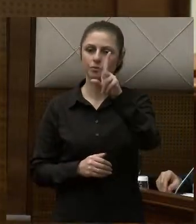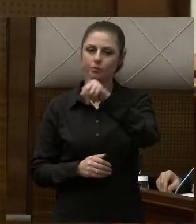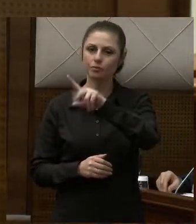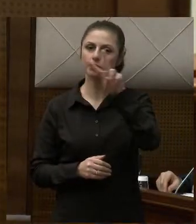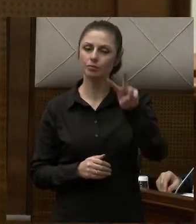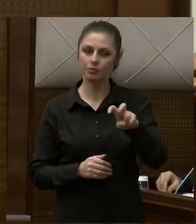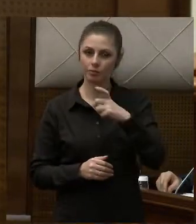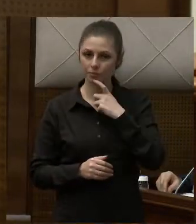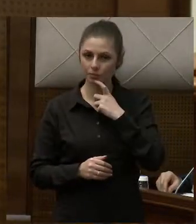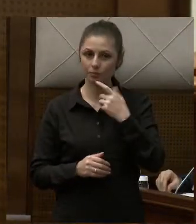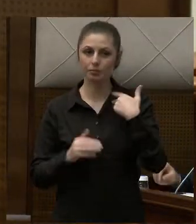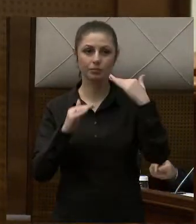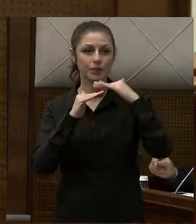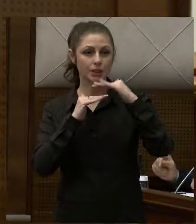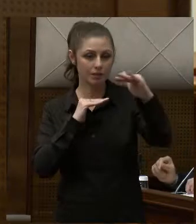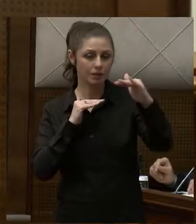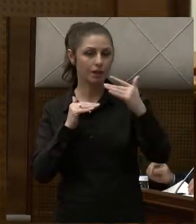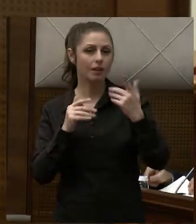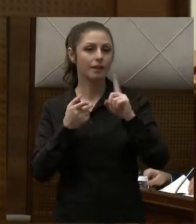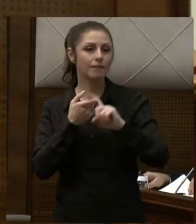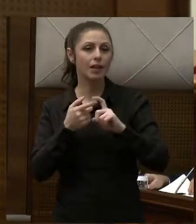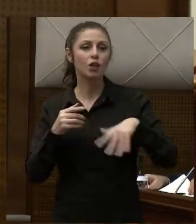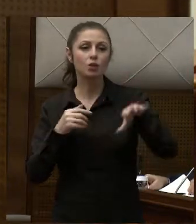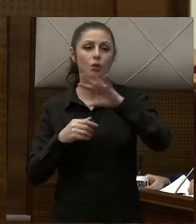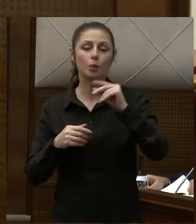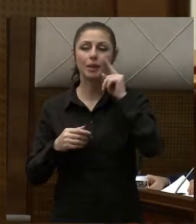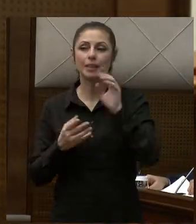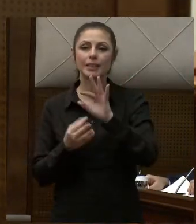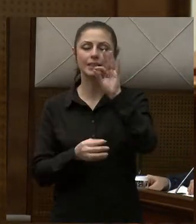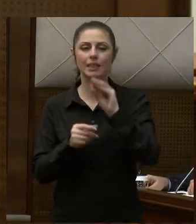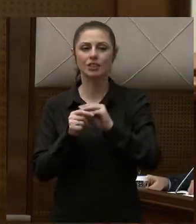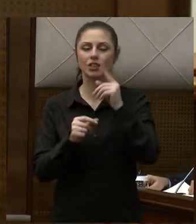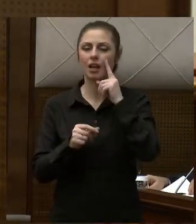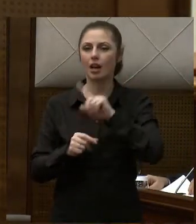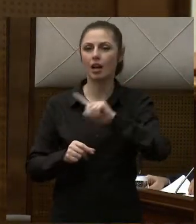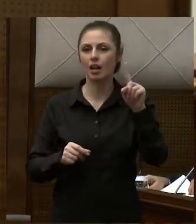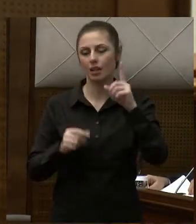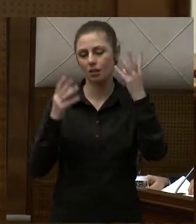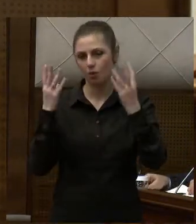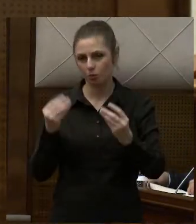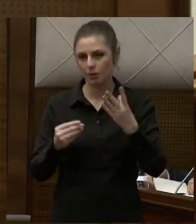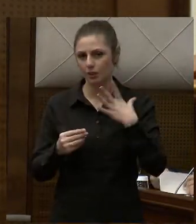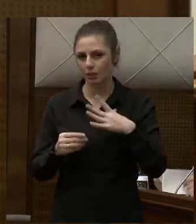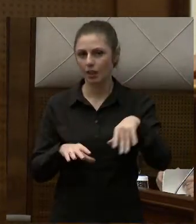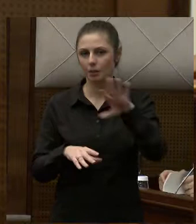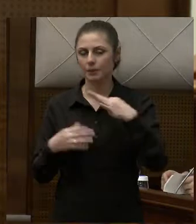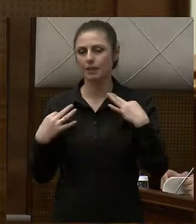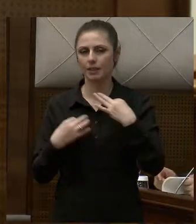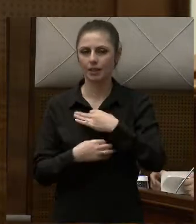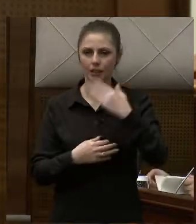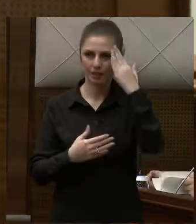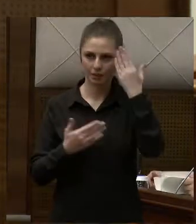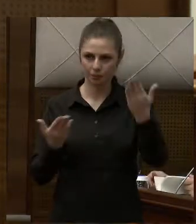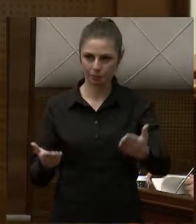yılının milletimize ve tüm insanlık için hayırlara vesile olmasını Rabbimden niyaz ediyorum. Hepinize saygı ve sevgilerimi